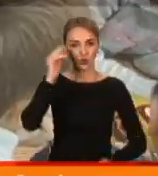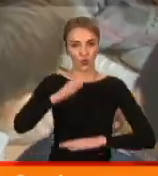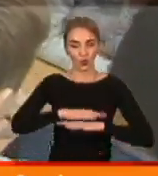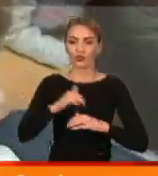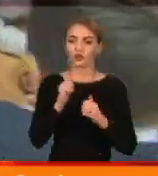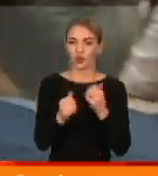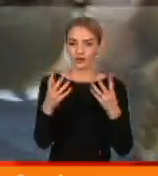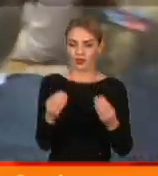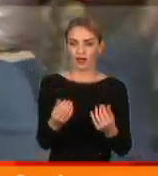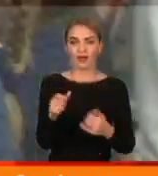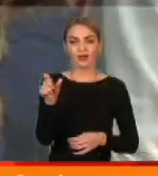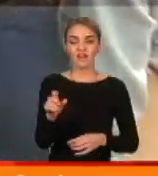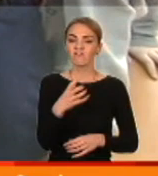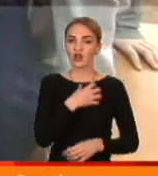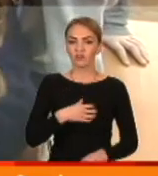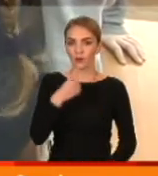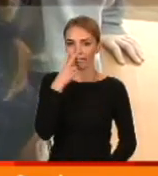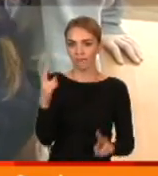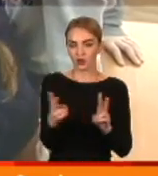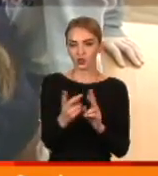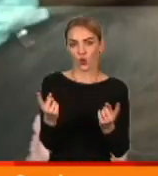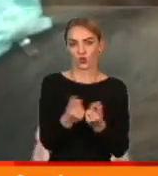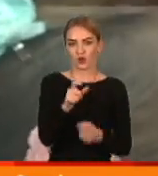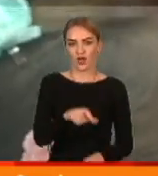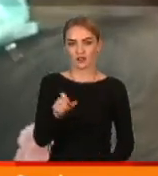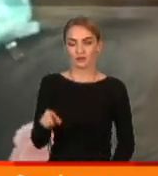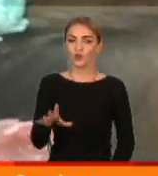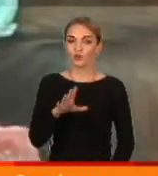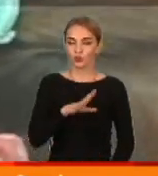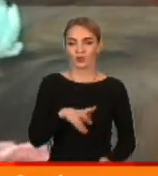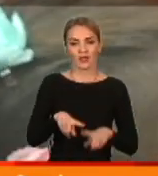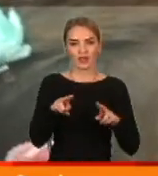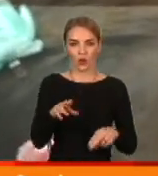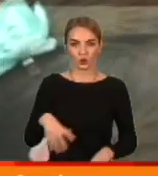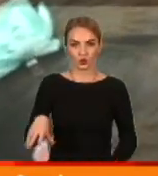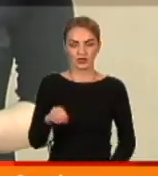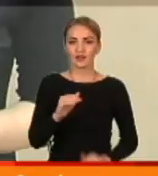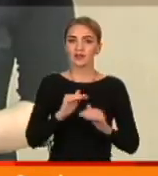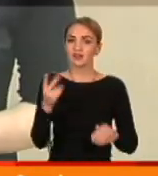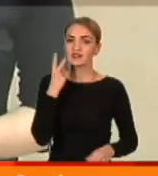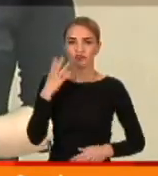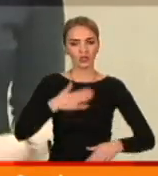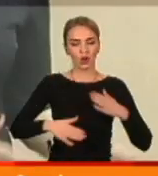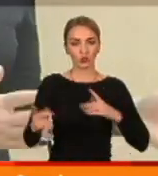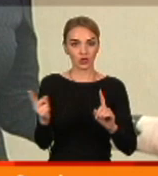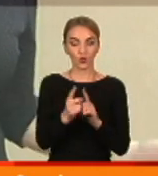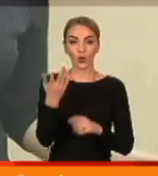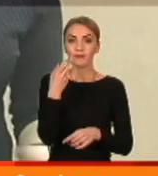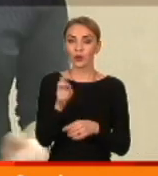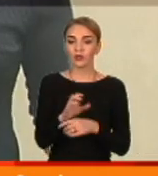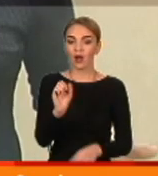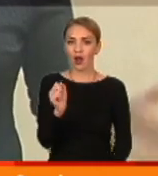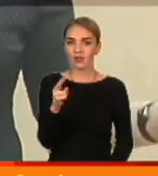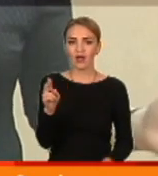але щодня, бо для неї важливо бачитися з однокласниками, бути як усі. Дітки завжди її радо зустрічають. От коли приходить Аня,